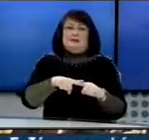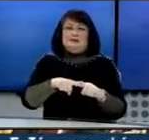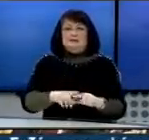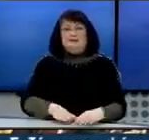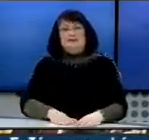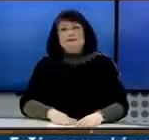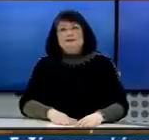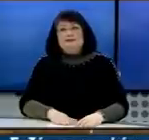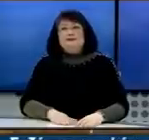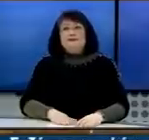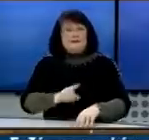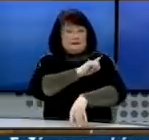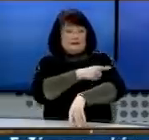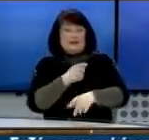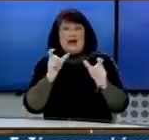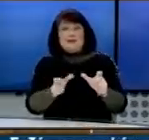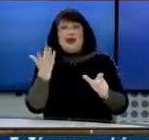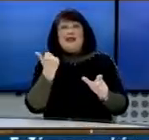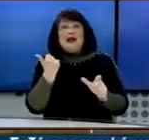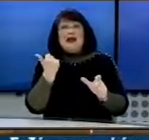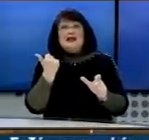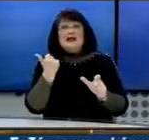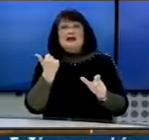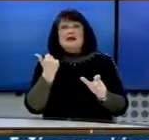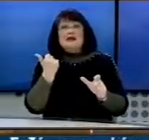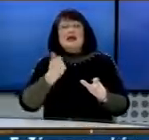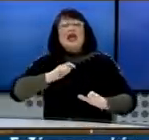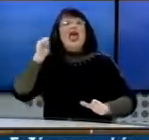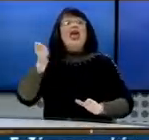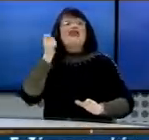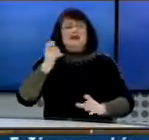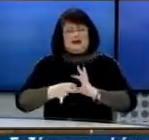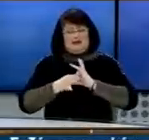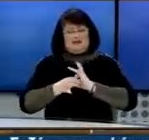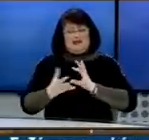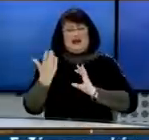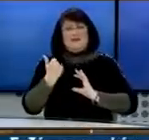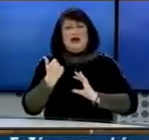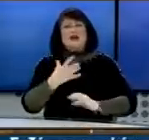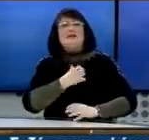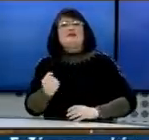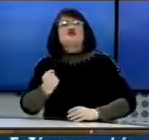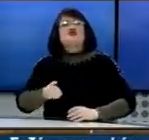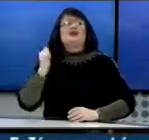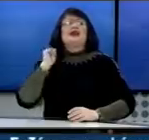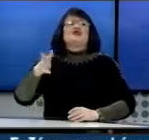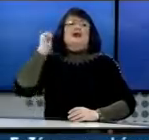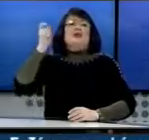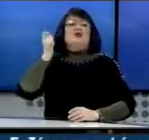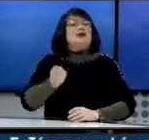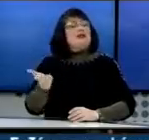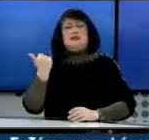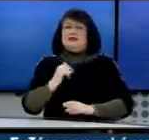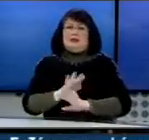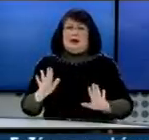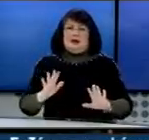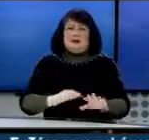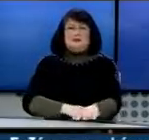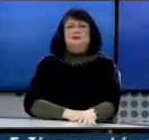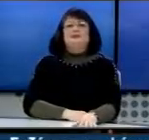Γιατί χωρίς ισχυρή άμυνα δεν υπάρχει εθνική αυτοπεποίθηση και αξιόπιστη εξωτερική πολιτική.